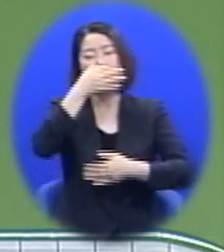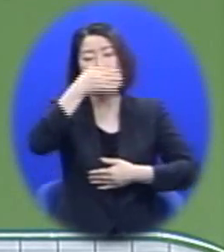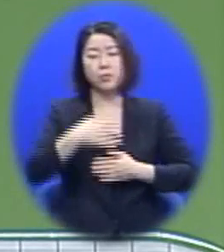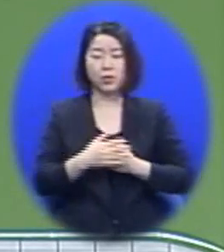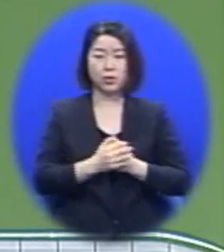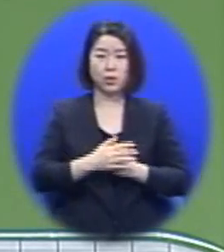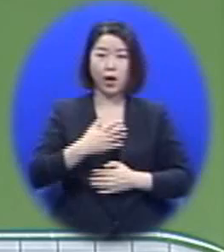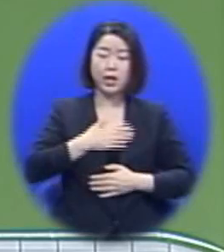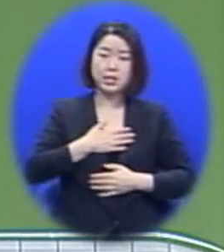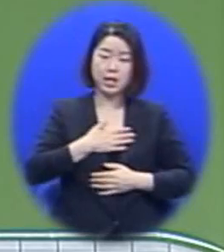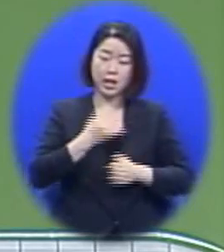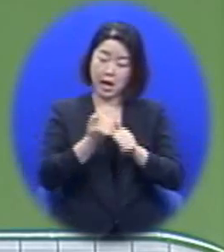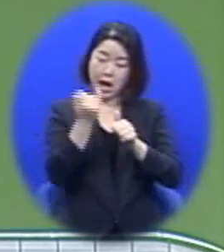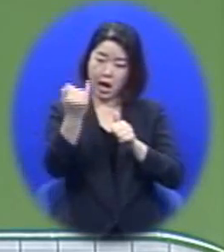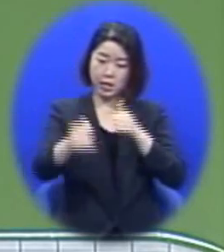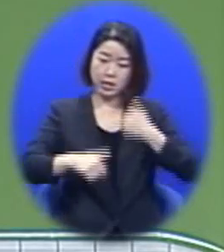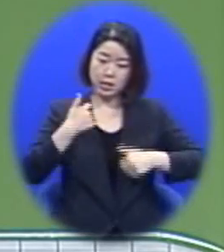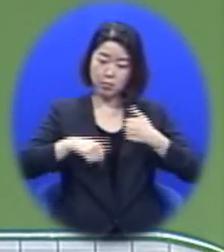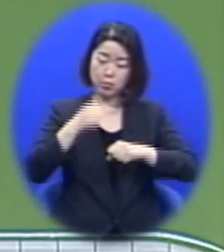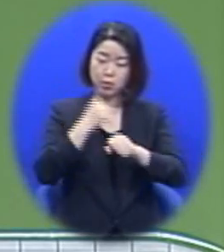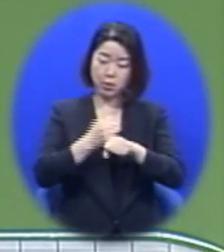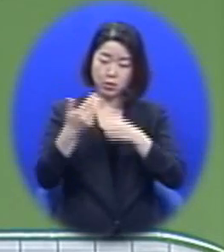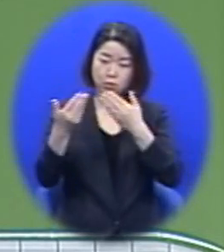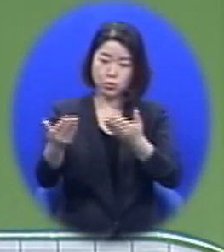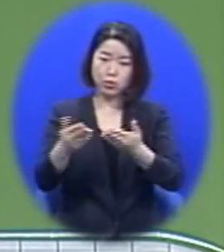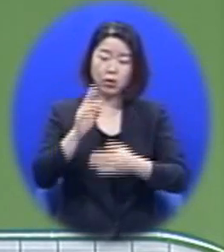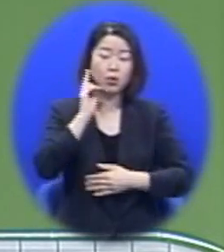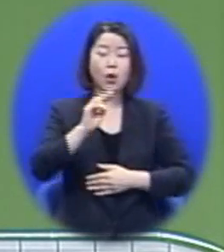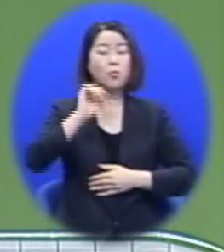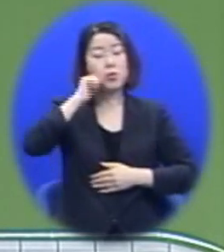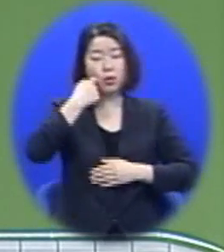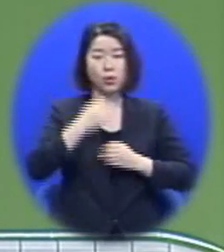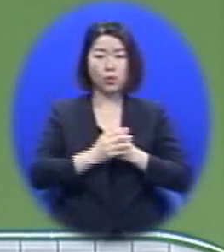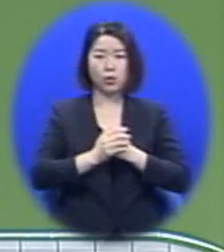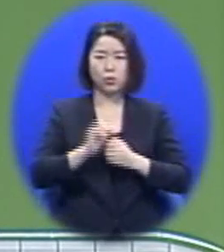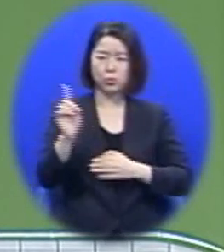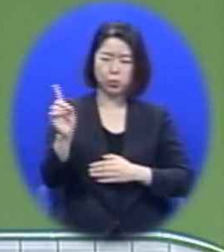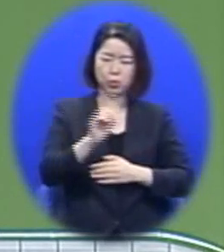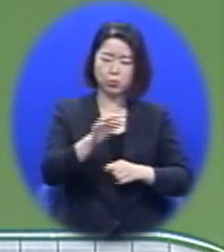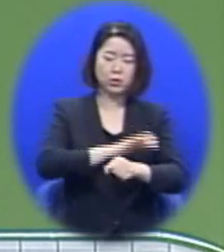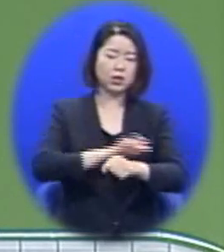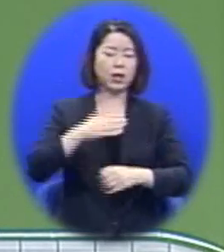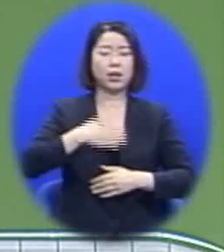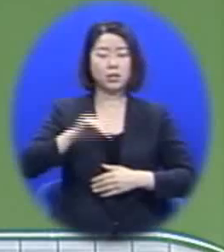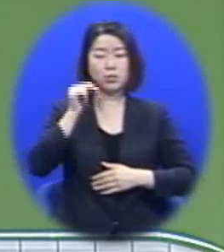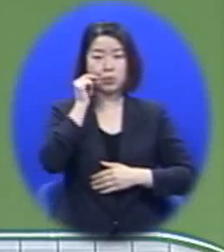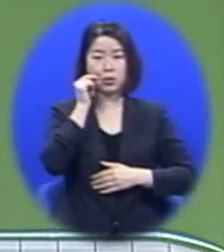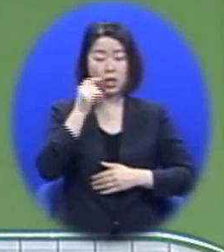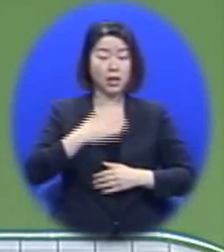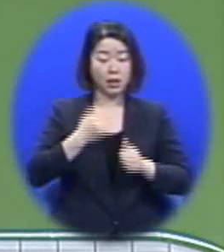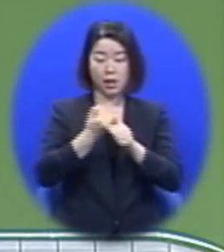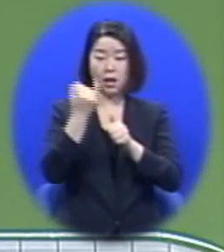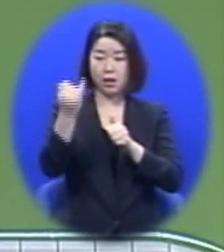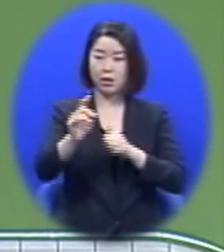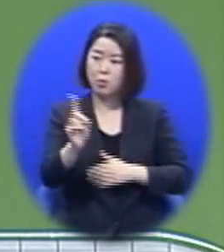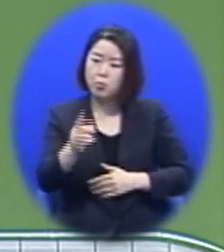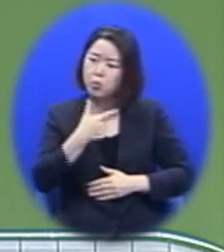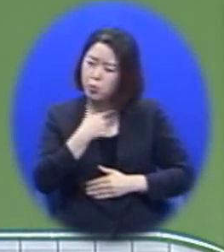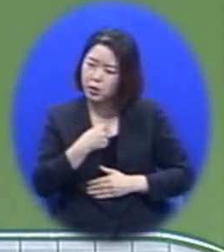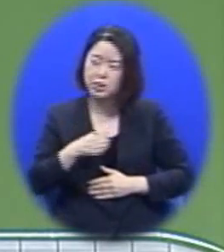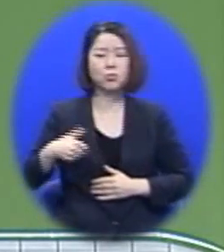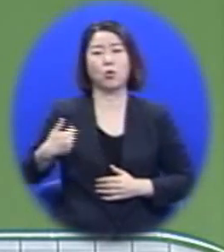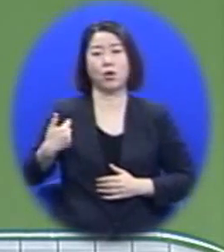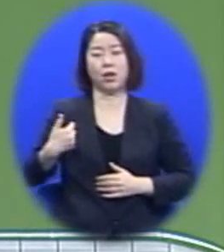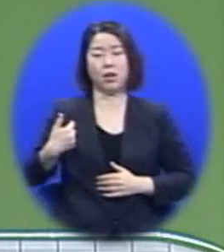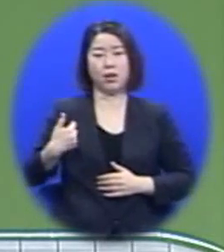제 아내를 기쁘게 하는 것이 너무나 어려웠습니다. 도무지 잘 알 수가 없었어요. 제 아내가 뭘 원하는지. 몇 번